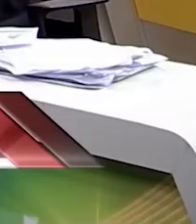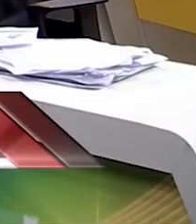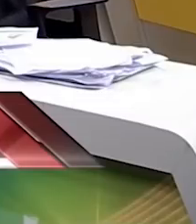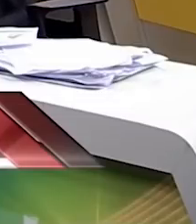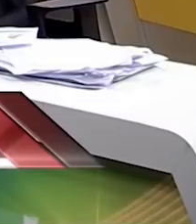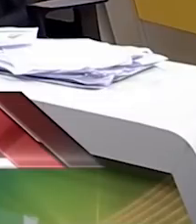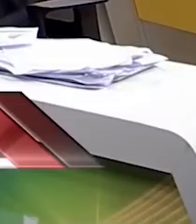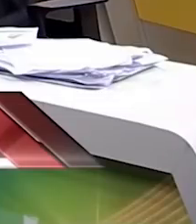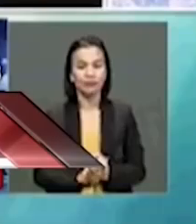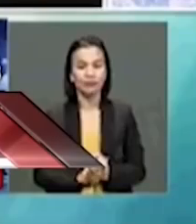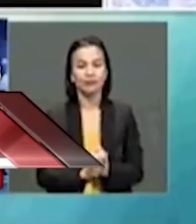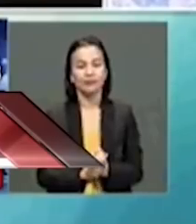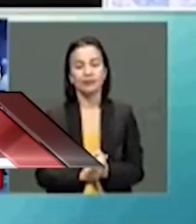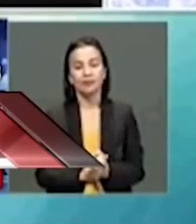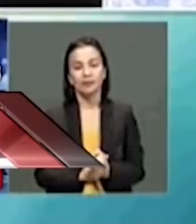ค่ะ